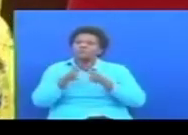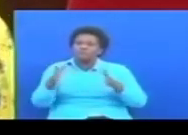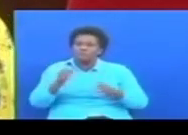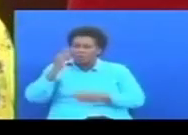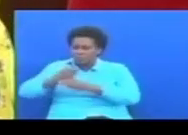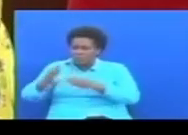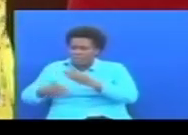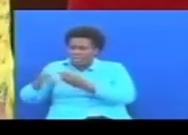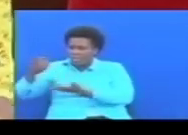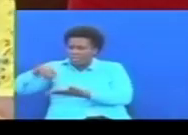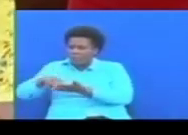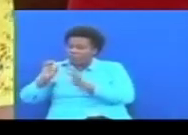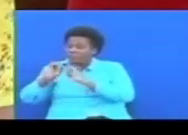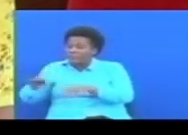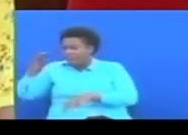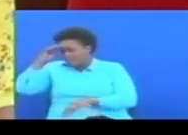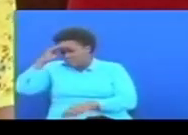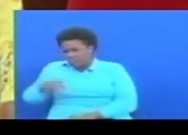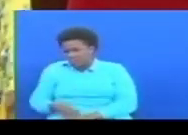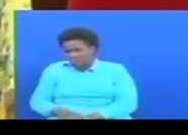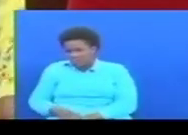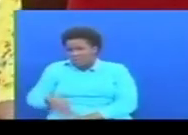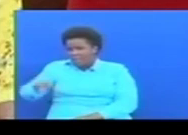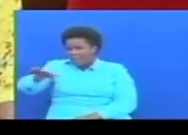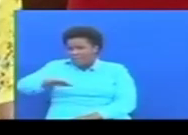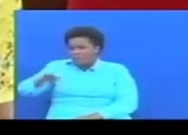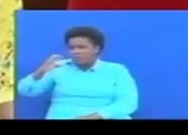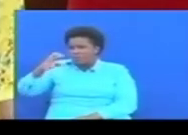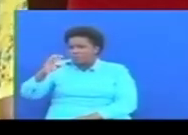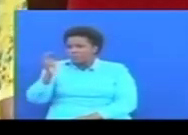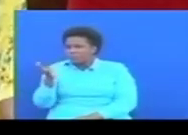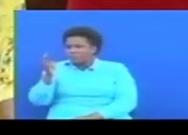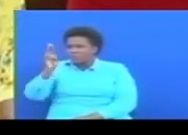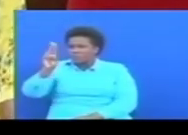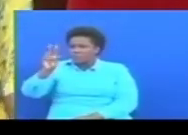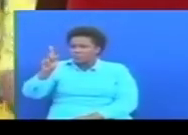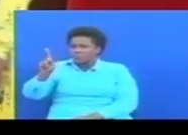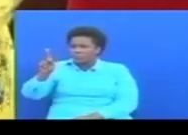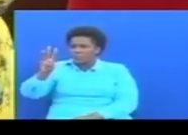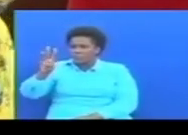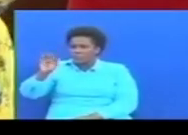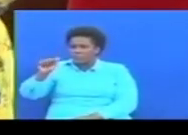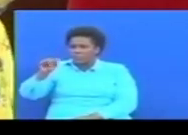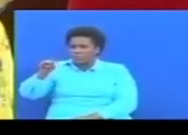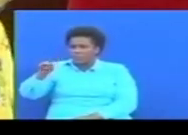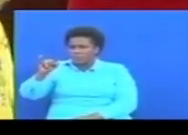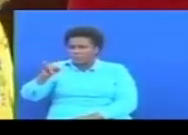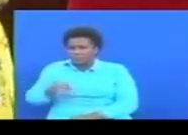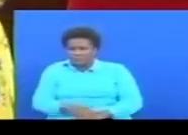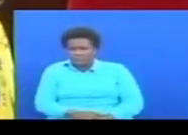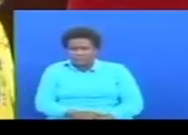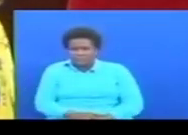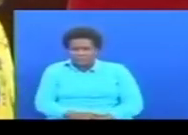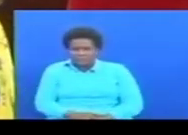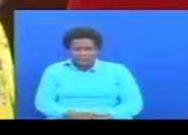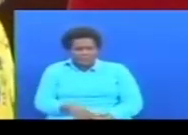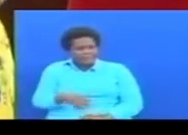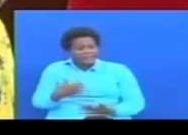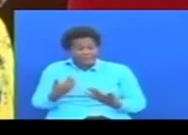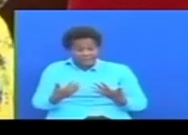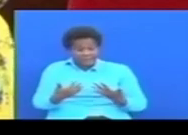kipya huko Chukwani. Swala langu la kwanza nauliza, Chukwani ni